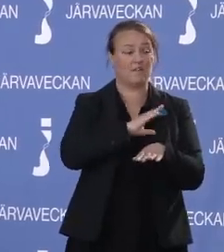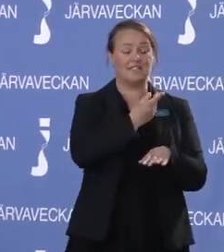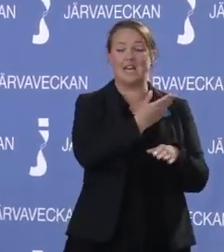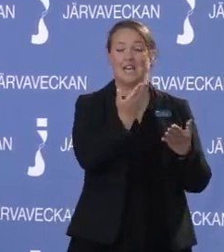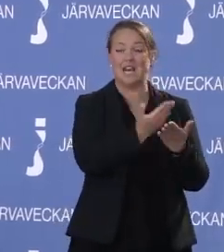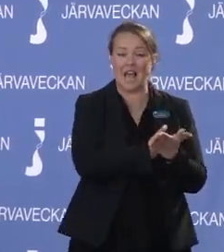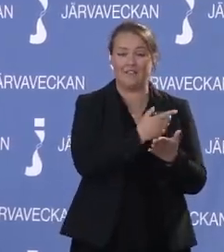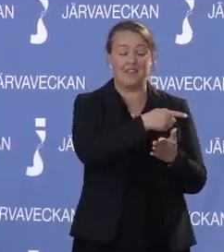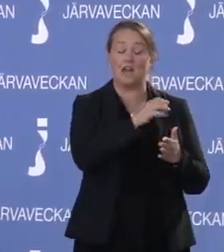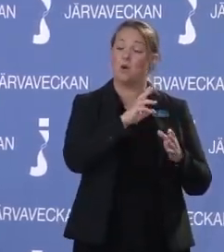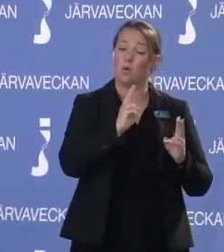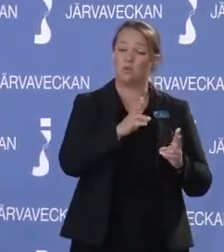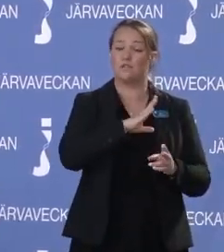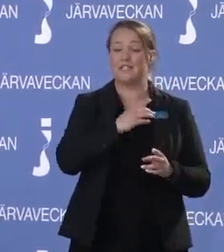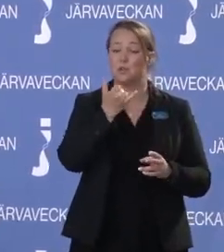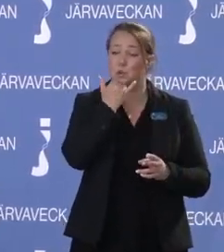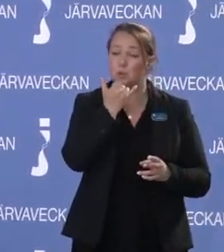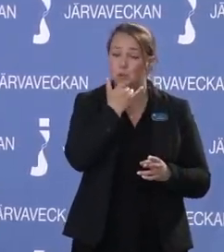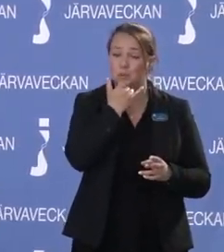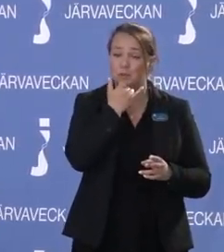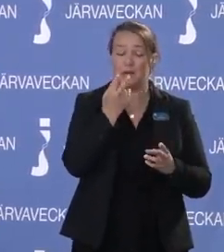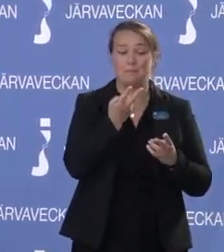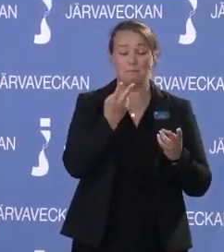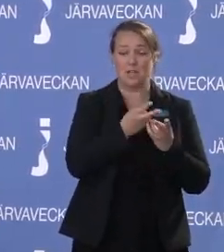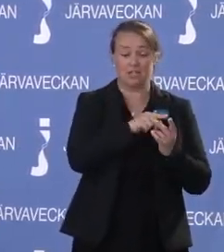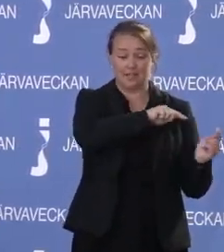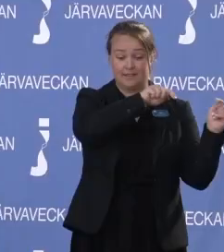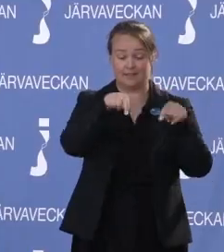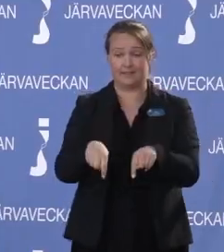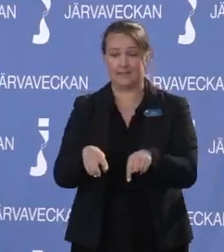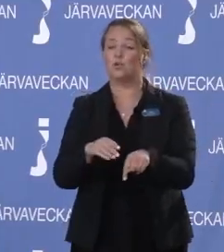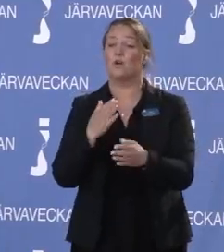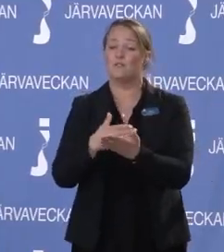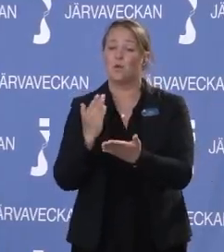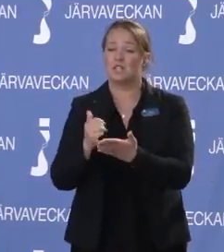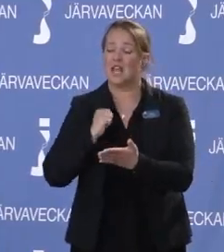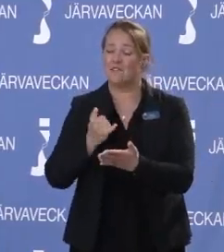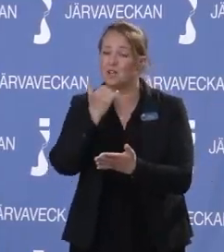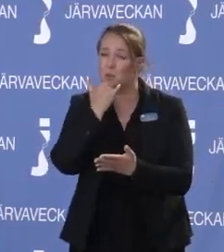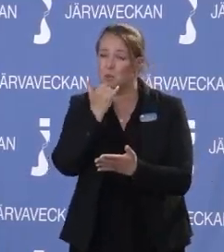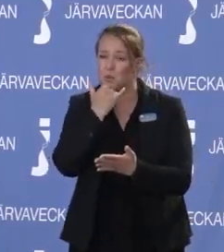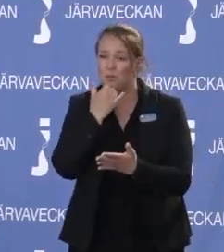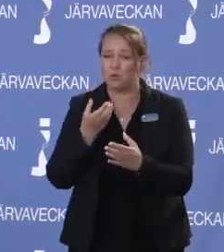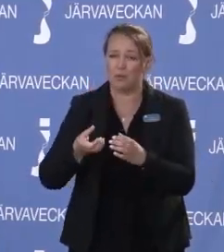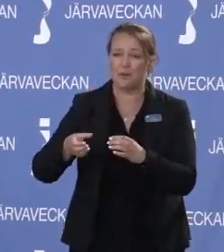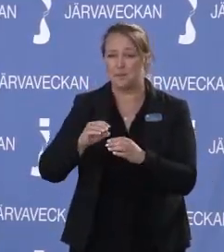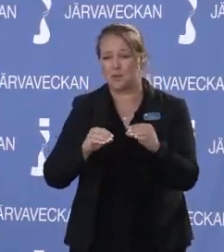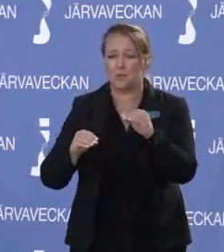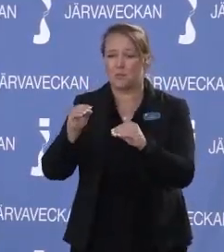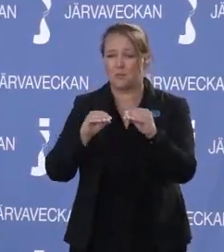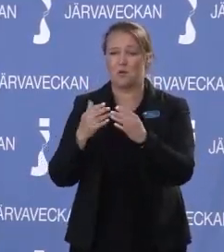de medierna även hit och fortsätter konsumera sina favoritkanaler och lägger till fler för det samhället man nu har kommit